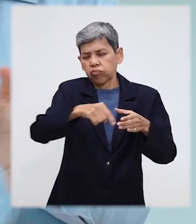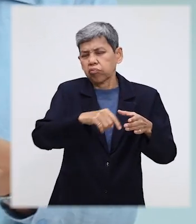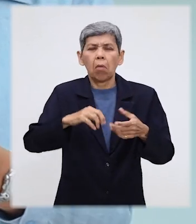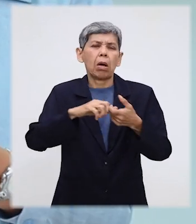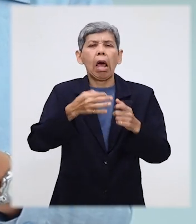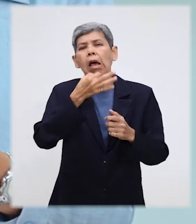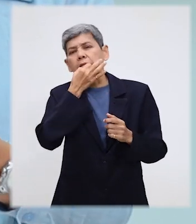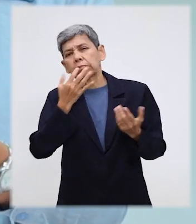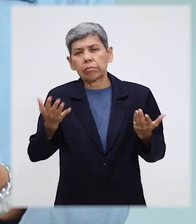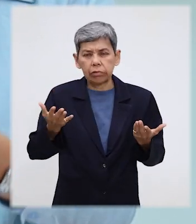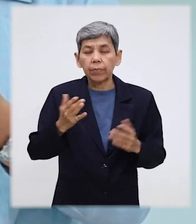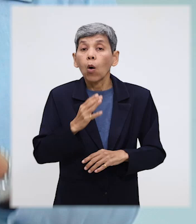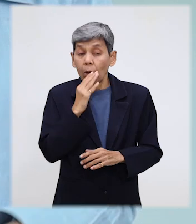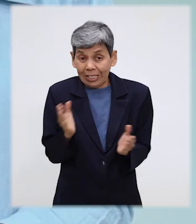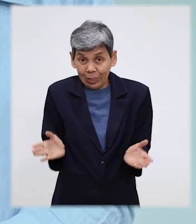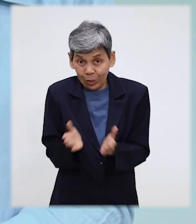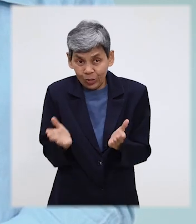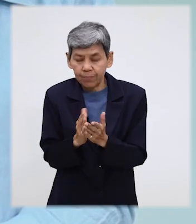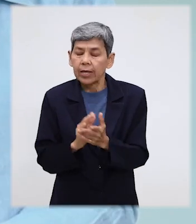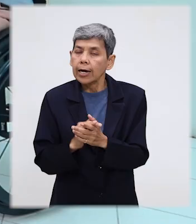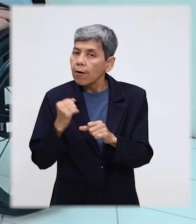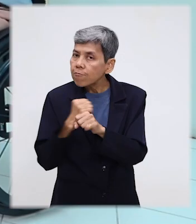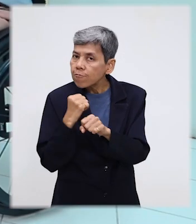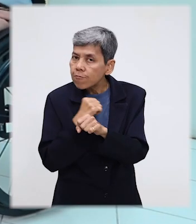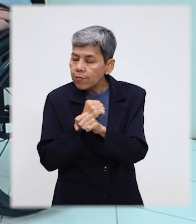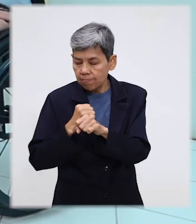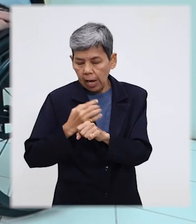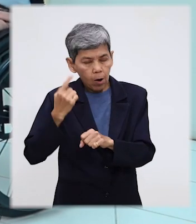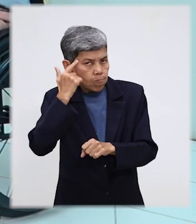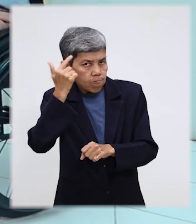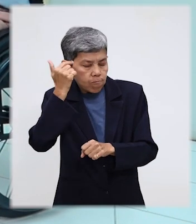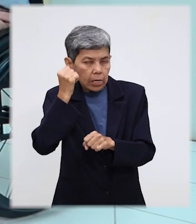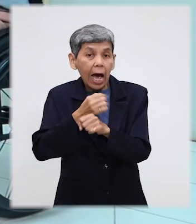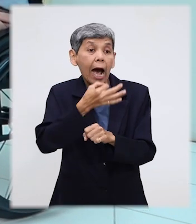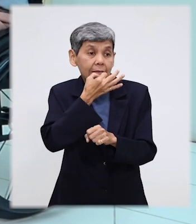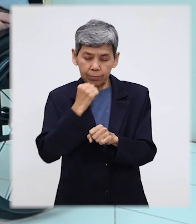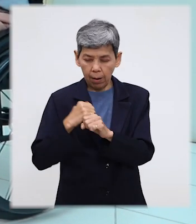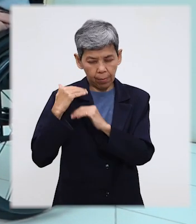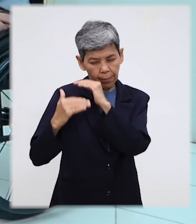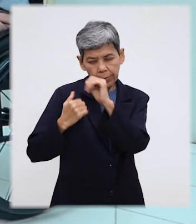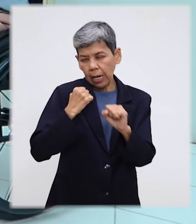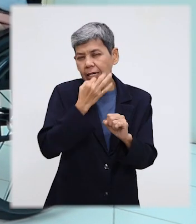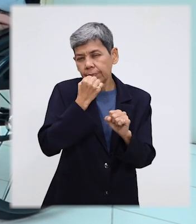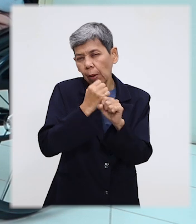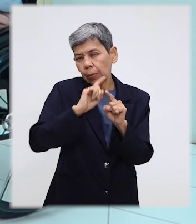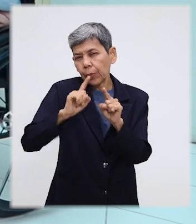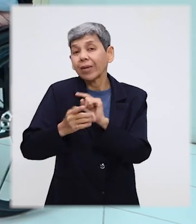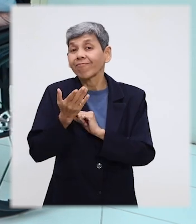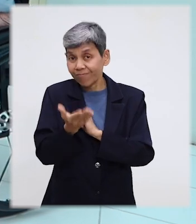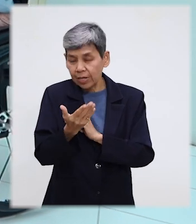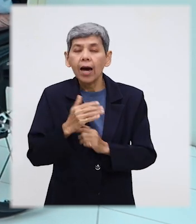จำกัดในเรื่องของอาชีพแต่สมมุติเราเสริมในเรื่องของทักษะเข้าไปเพื่อที่จะพัฒนาในเรื่องของอาชีพของเขาให้มันหลากหลายอย่าง